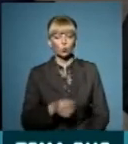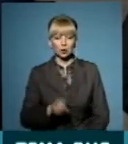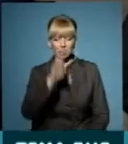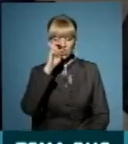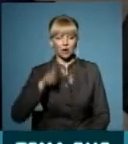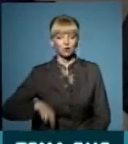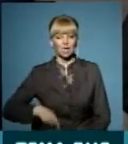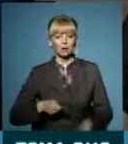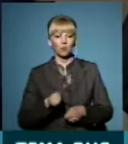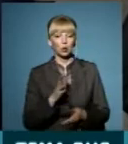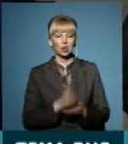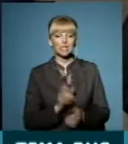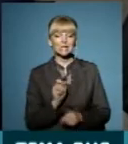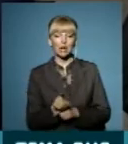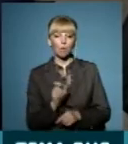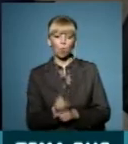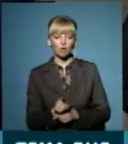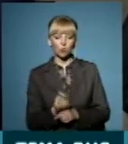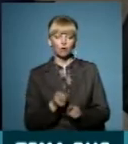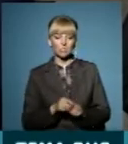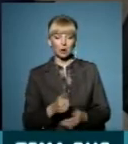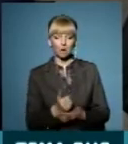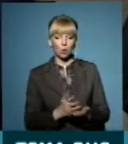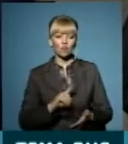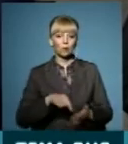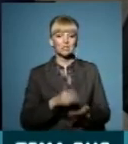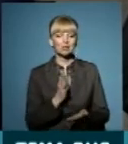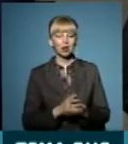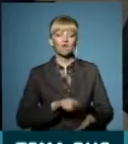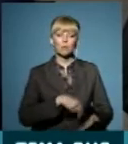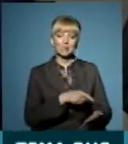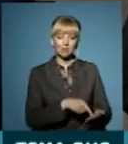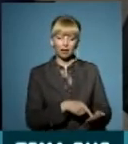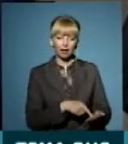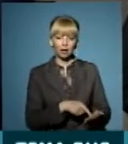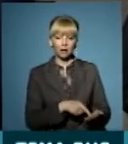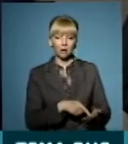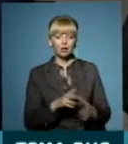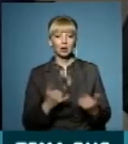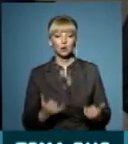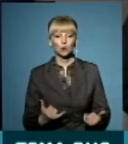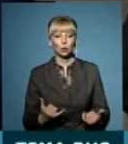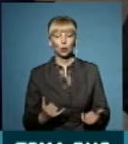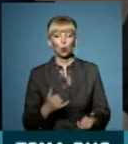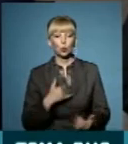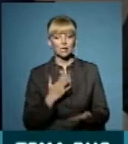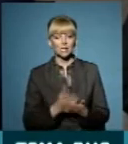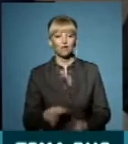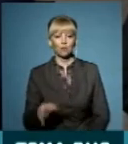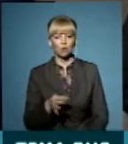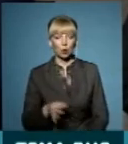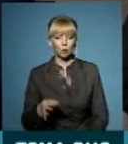державною адміністрацією, вона є замовником цих послуг, в місті є міська. На сьогоднішній в нас в